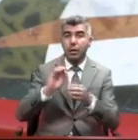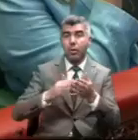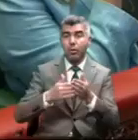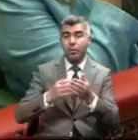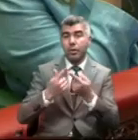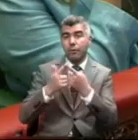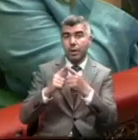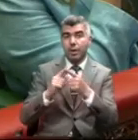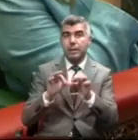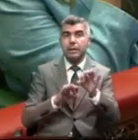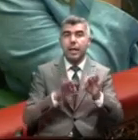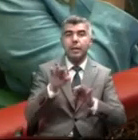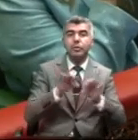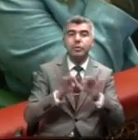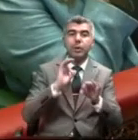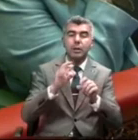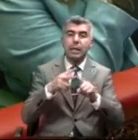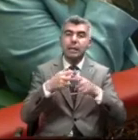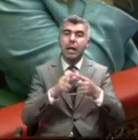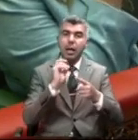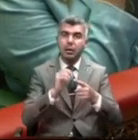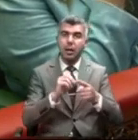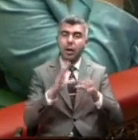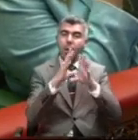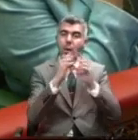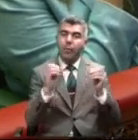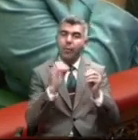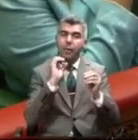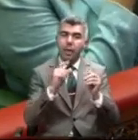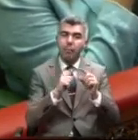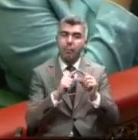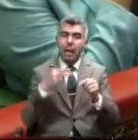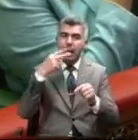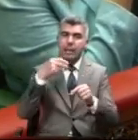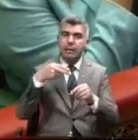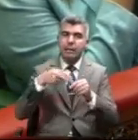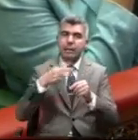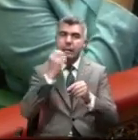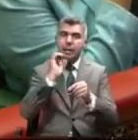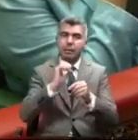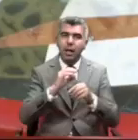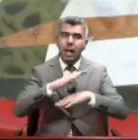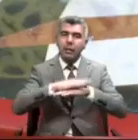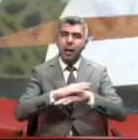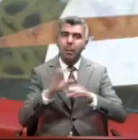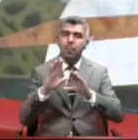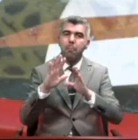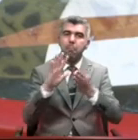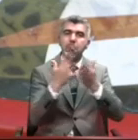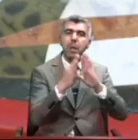في استراتيجيه صناعيه لخليه من الكربون مستدامه واللي كتحترم البيئه بالنسبه